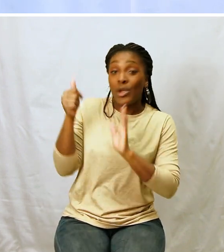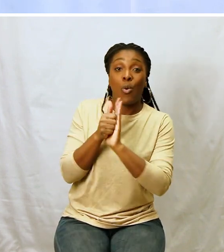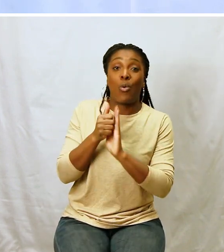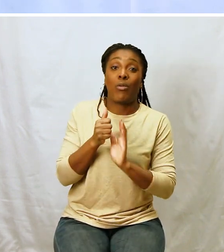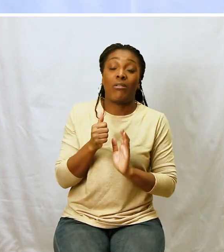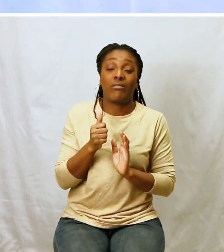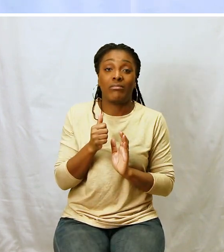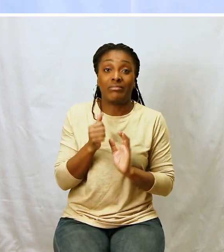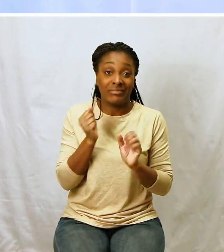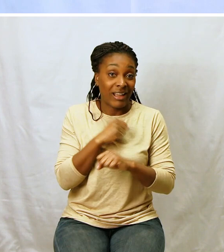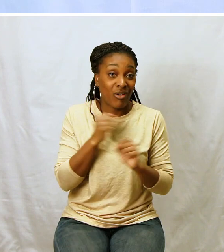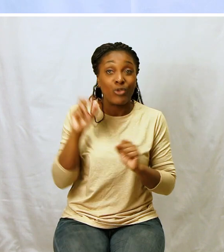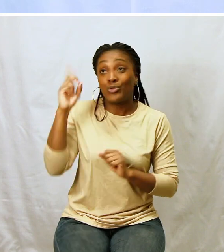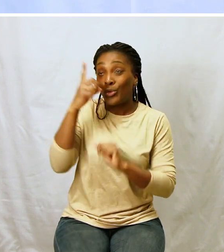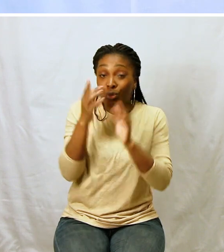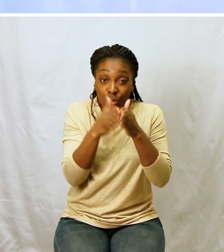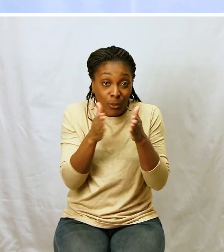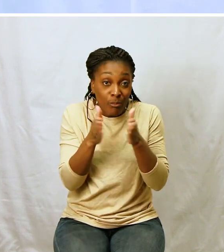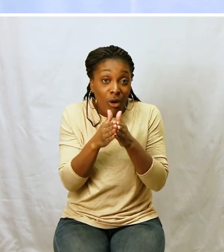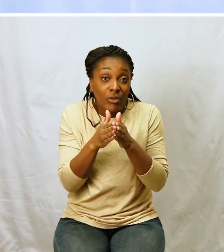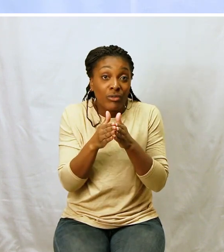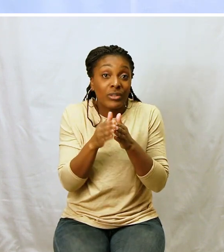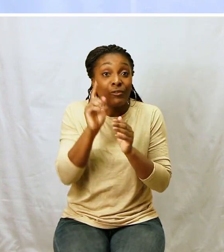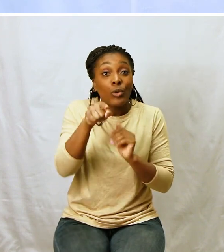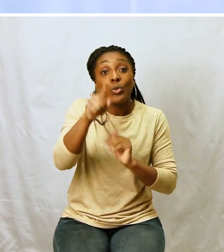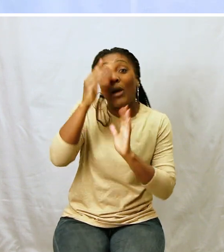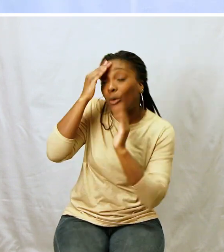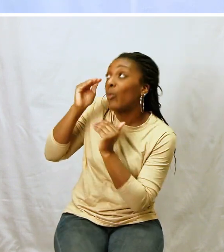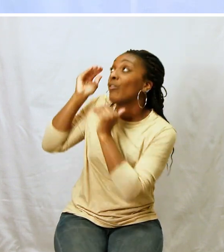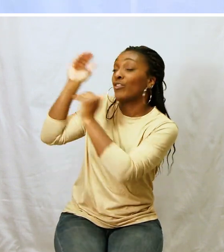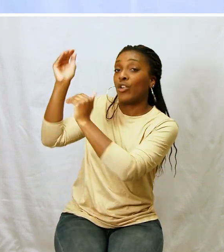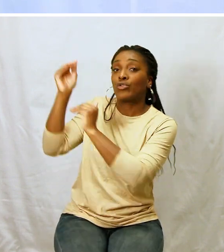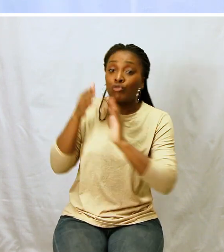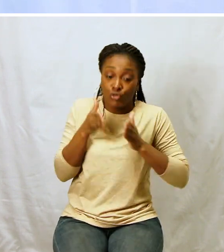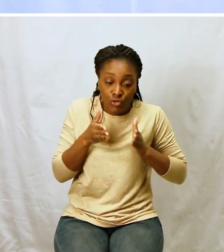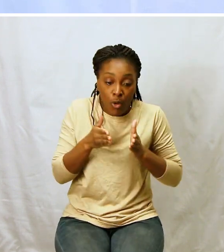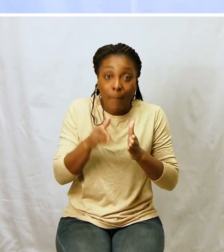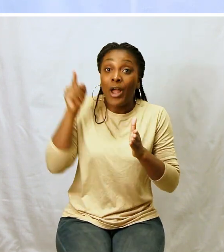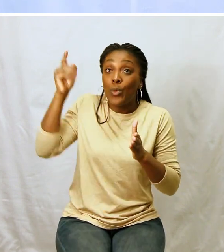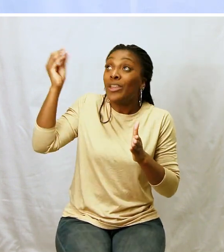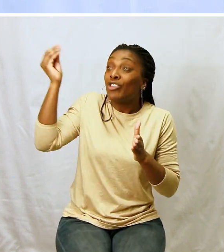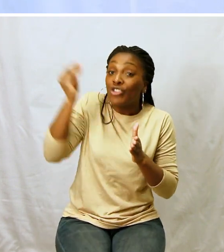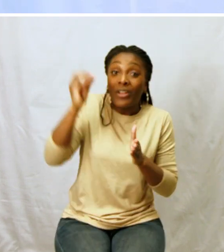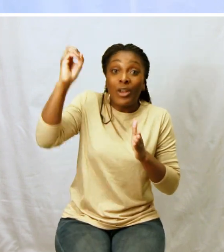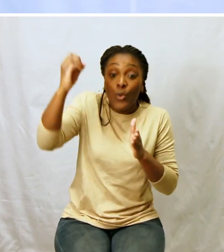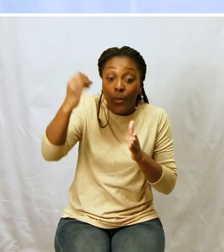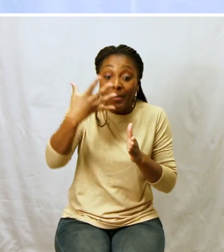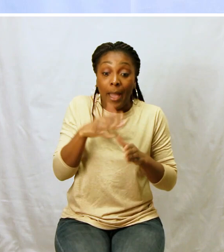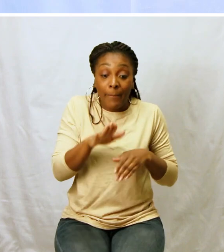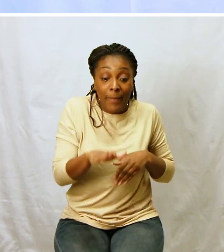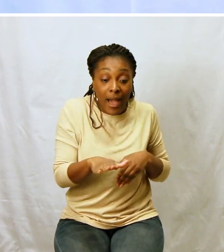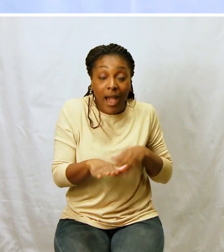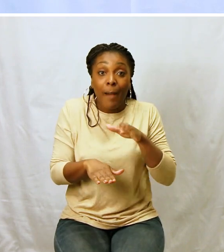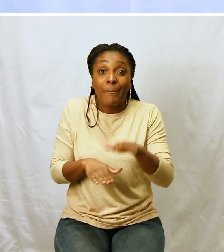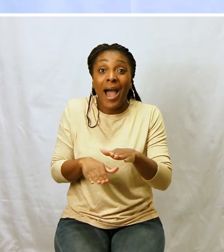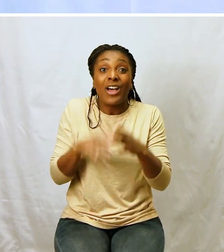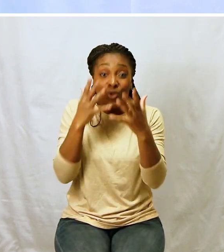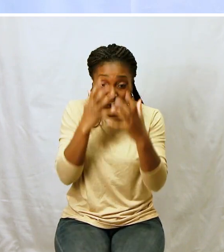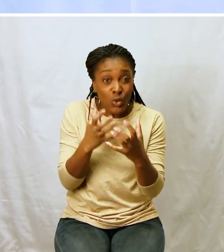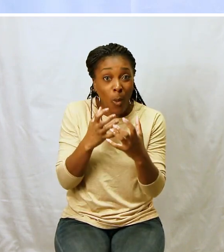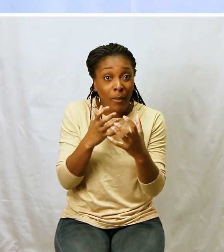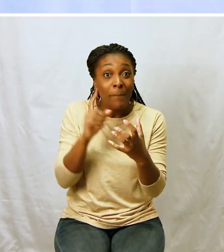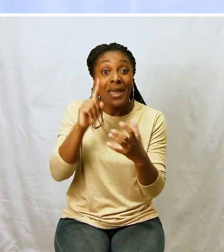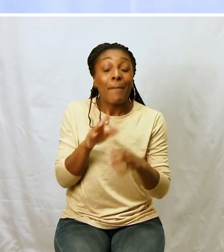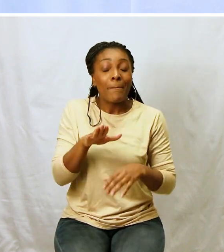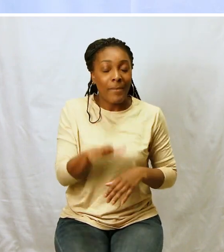toi. Dieu te demande juste de lui faire confiance sur ce chemin-là. Parce qu'il va t'éclairer pas à pas. Tu vas faire un pas de foi et